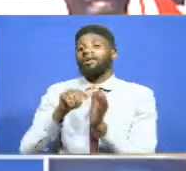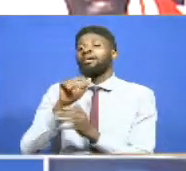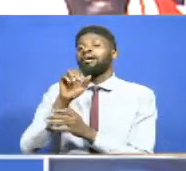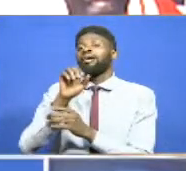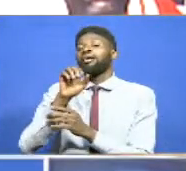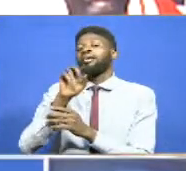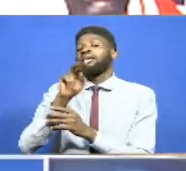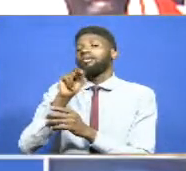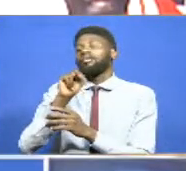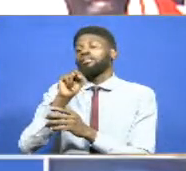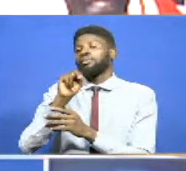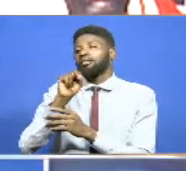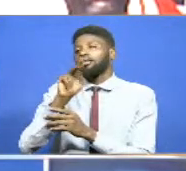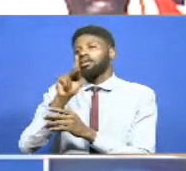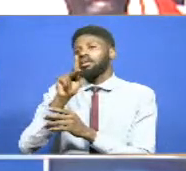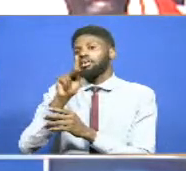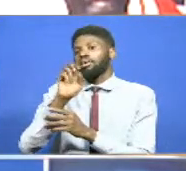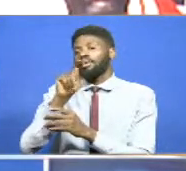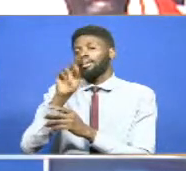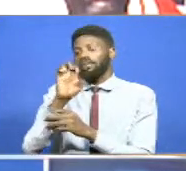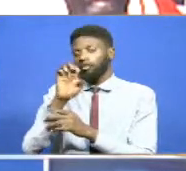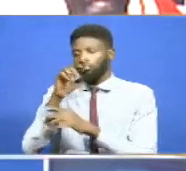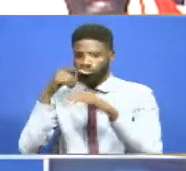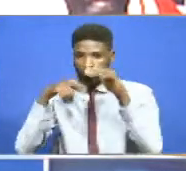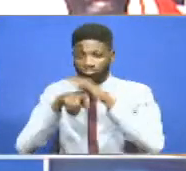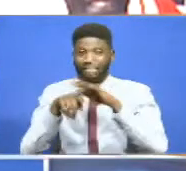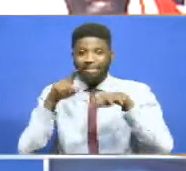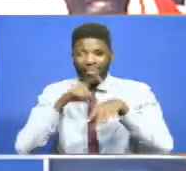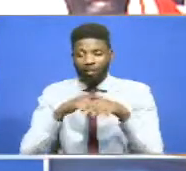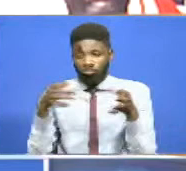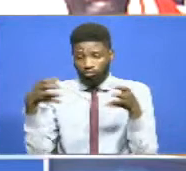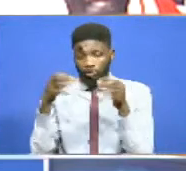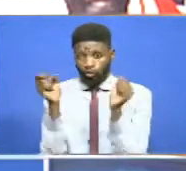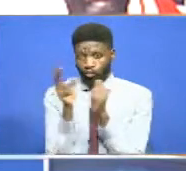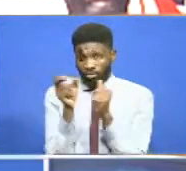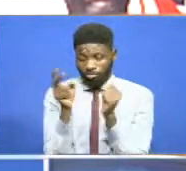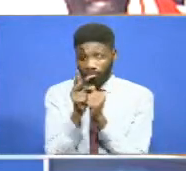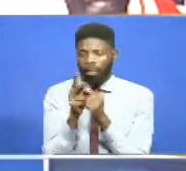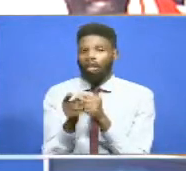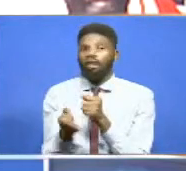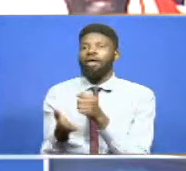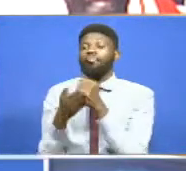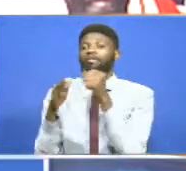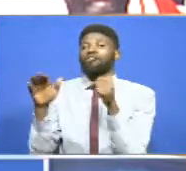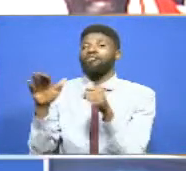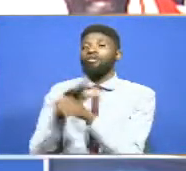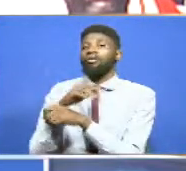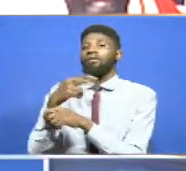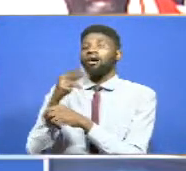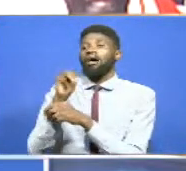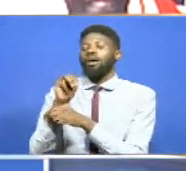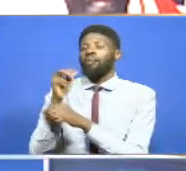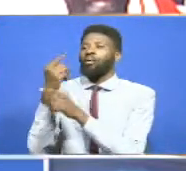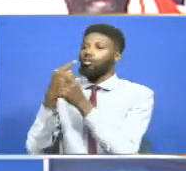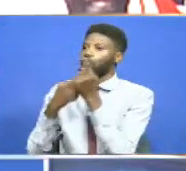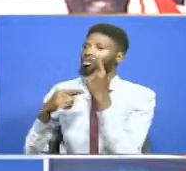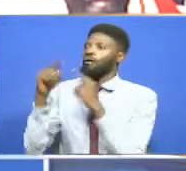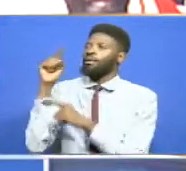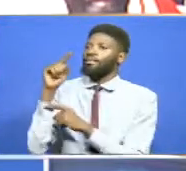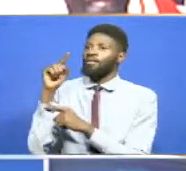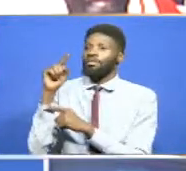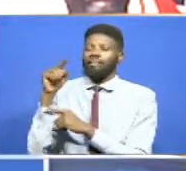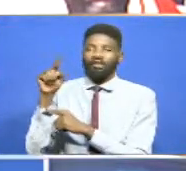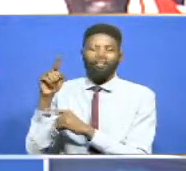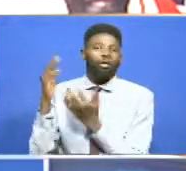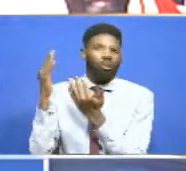dakika 97 mkwaju wa penalti wa Josh Maja ulionekana kuipatia Fulham ushindi kwenye mechi hiyo na kuiongezea